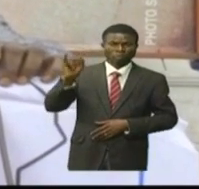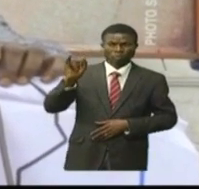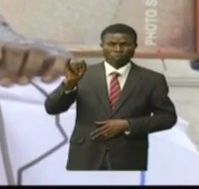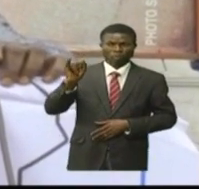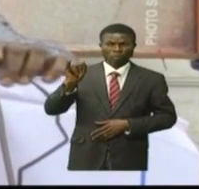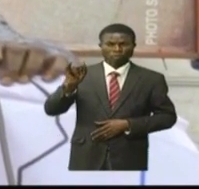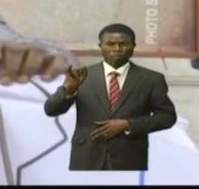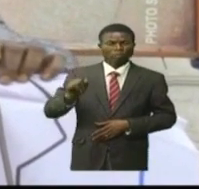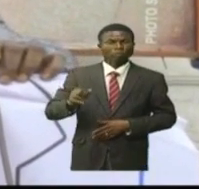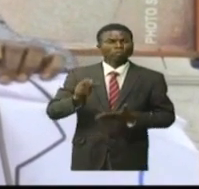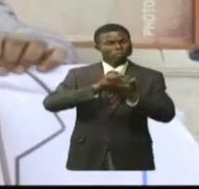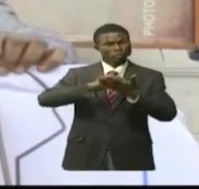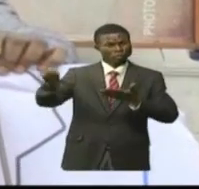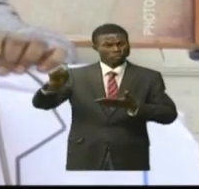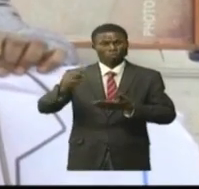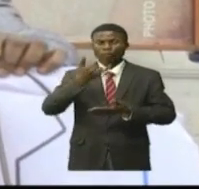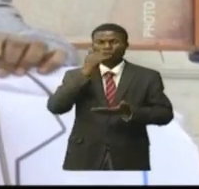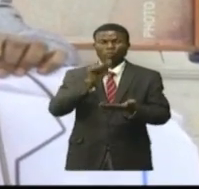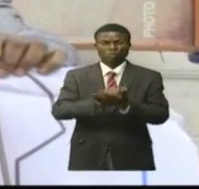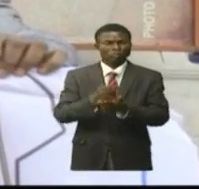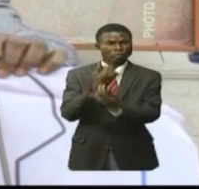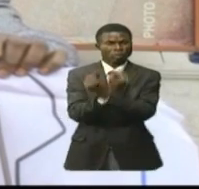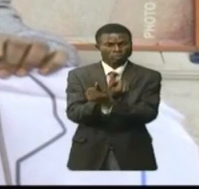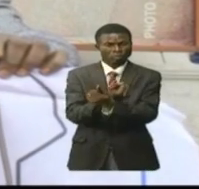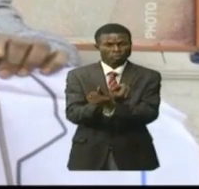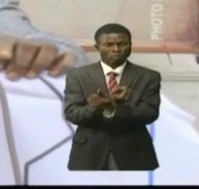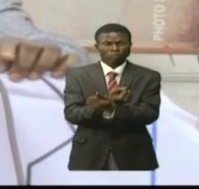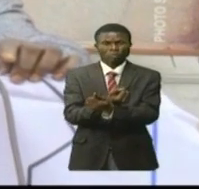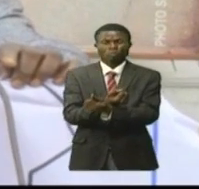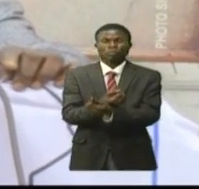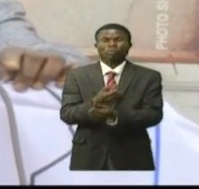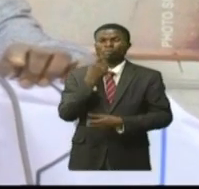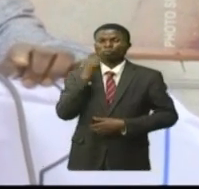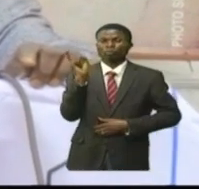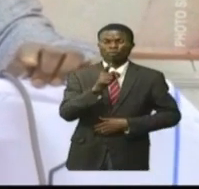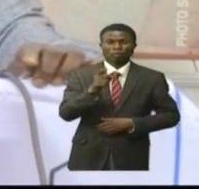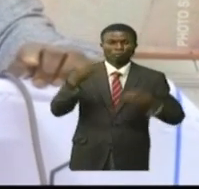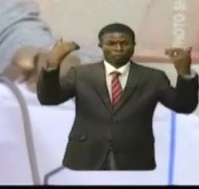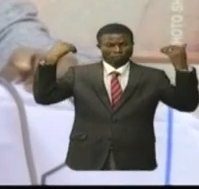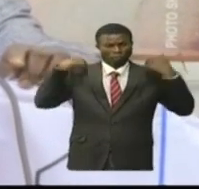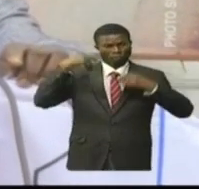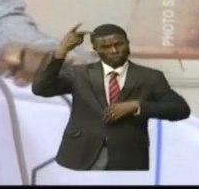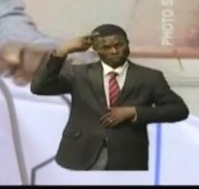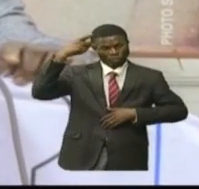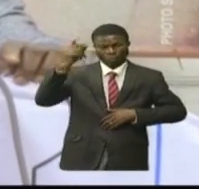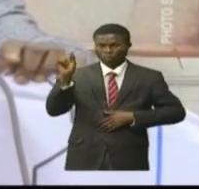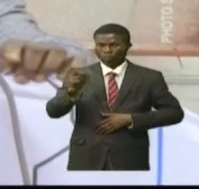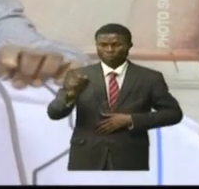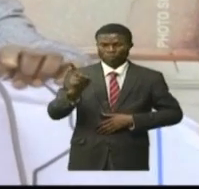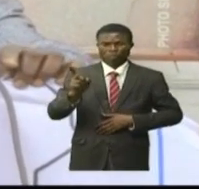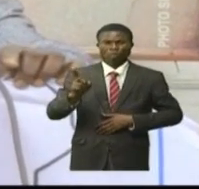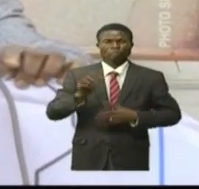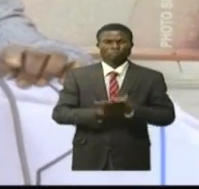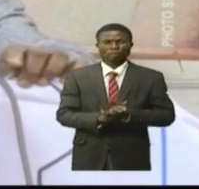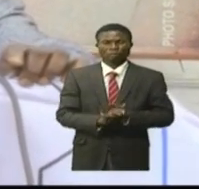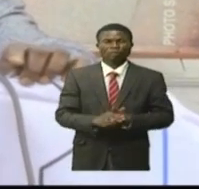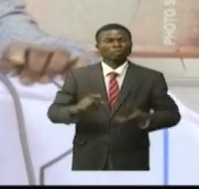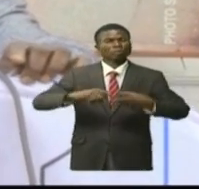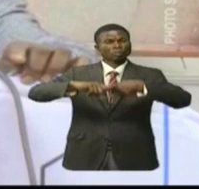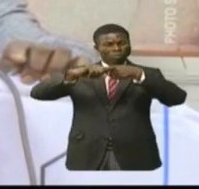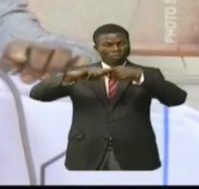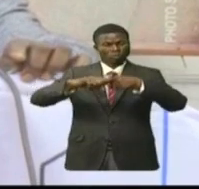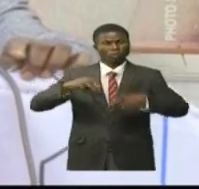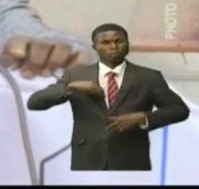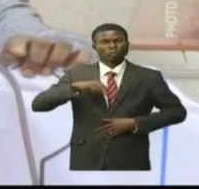désavoué pour de fait suivant le non respect des instructions de la Haute autorité politique des références du parti interdisant